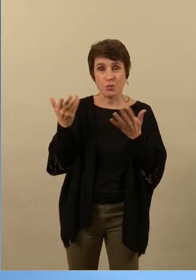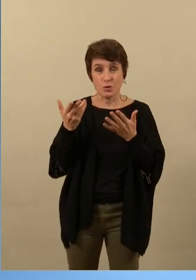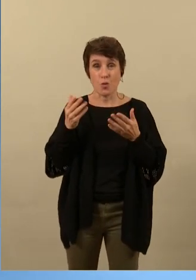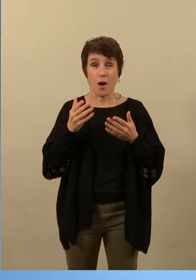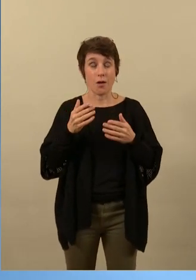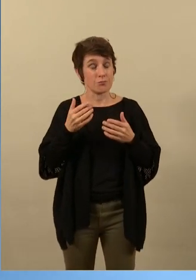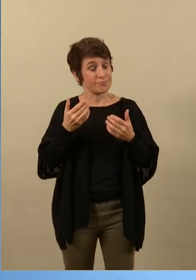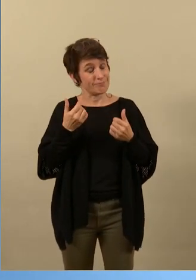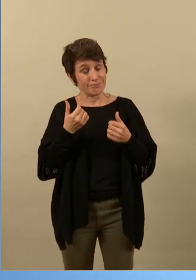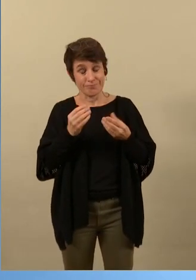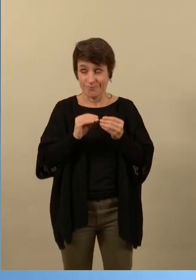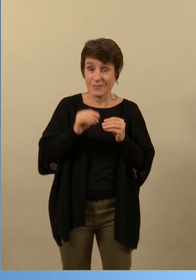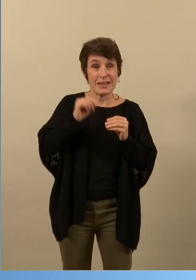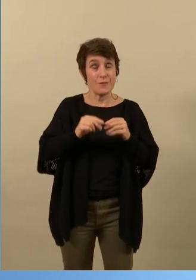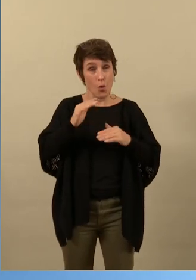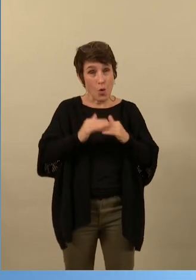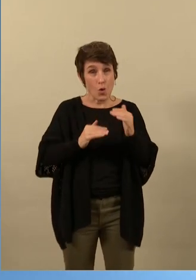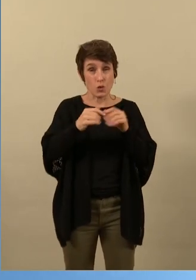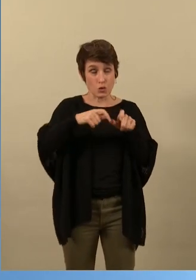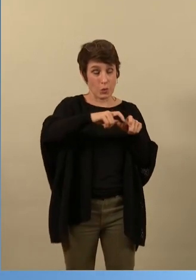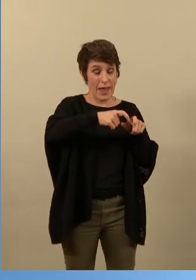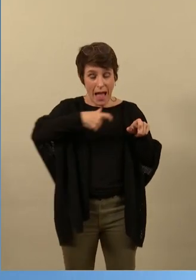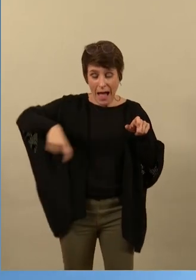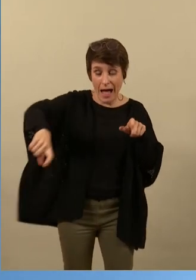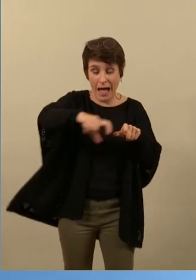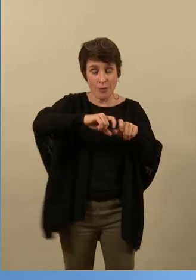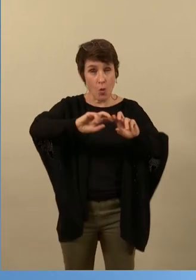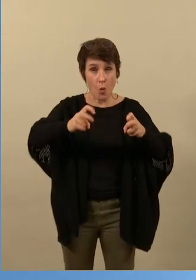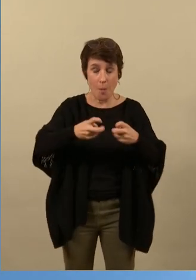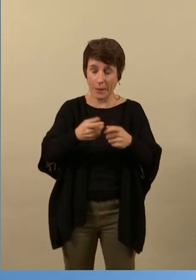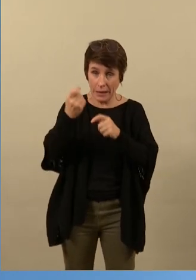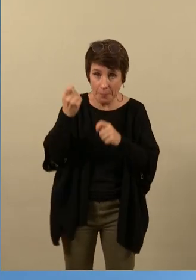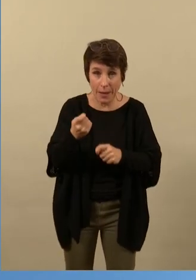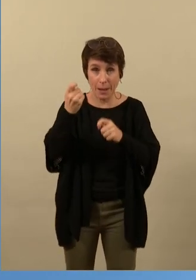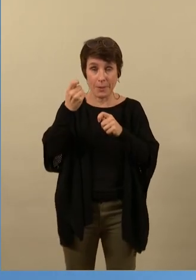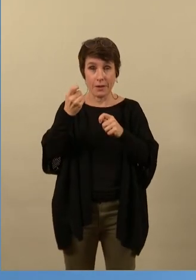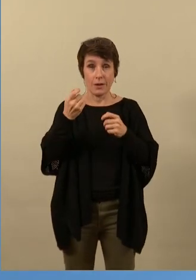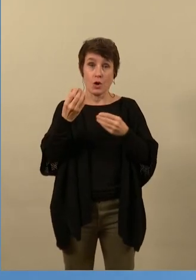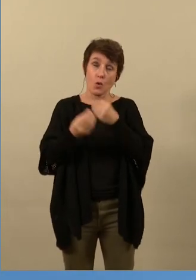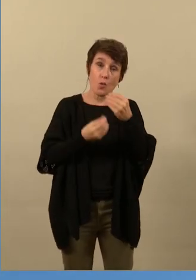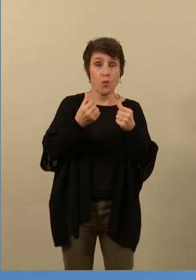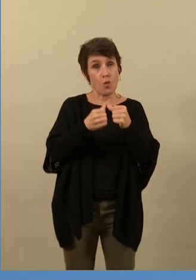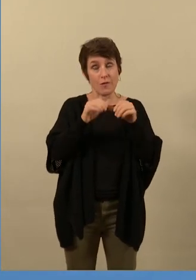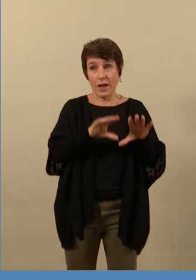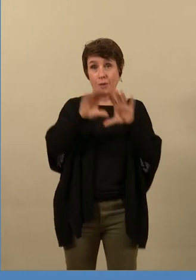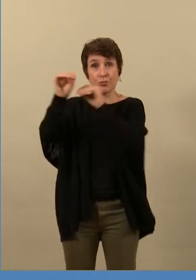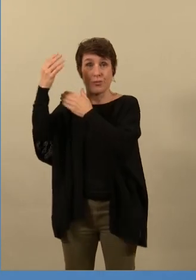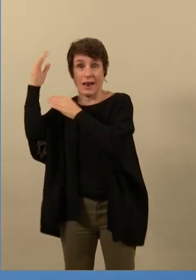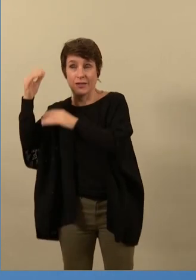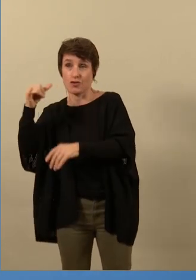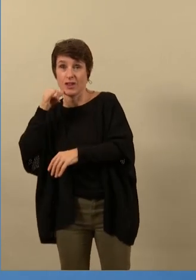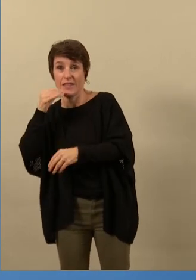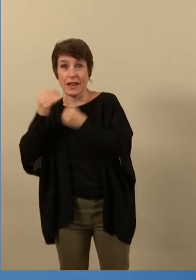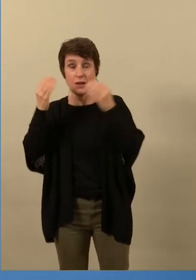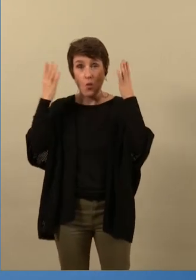construction d'un anneau coûteux et une délocalisation à l'étranger au Pays-Bas voire en Italie